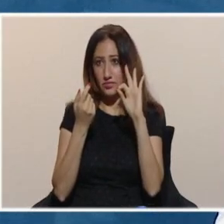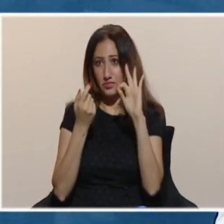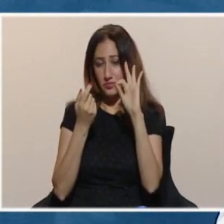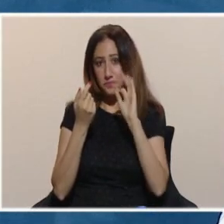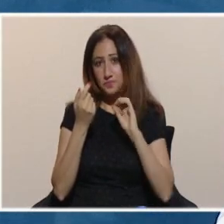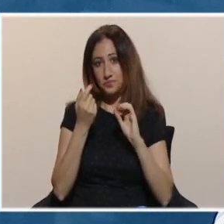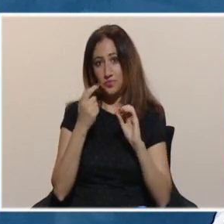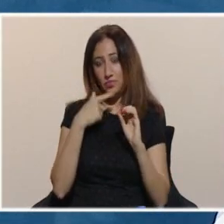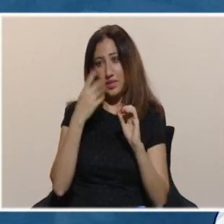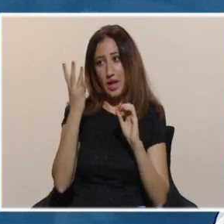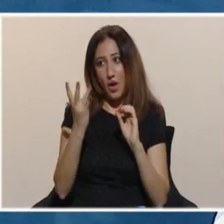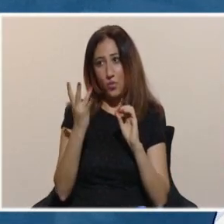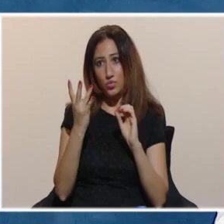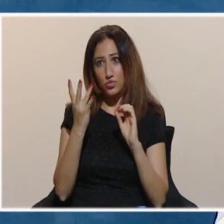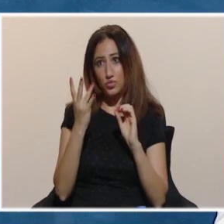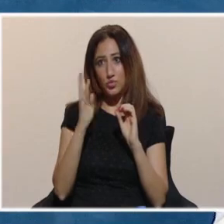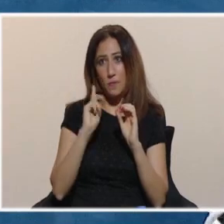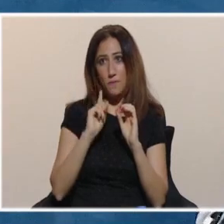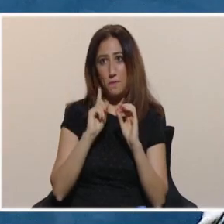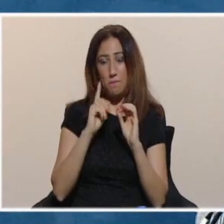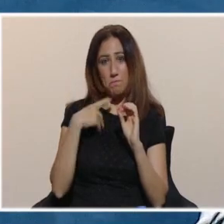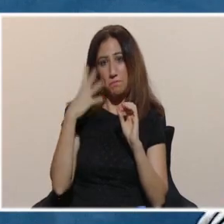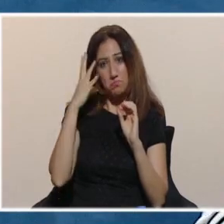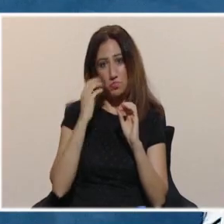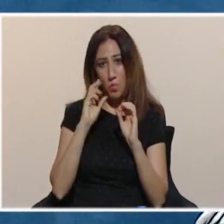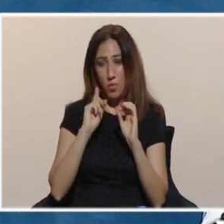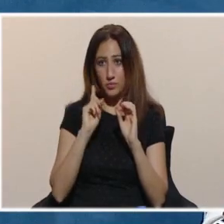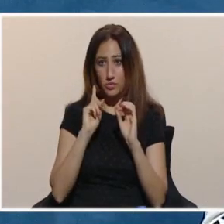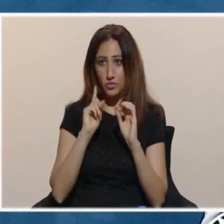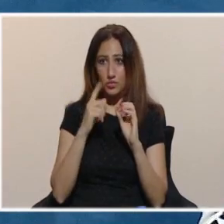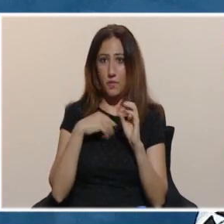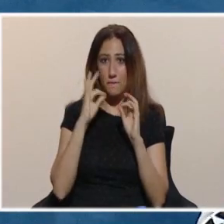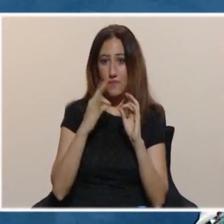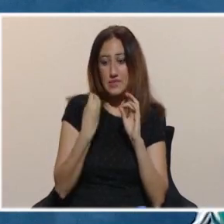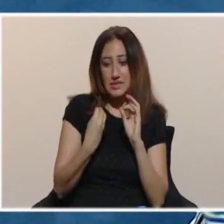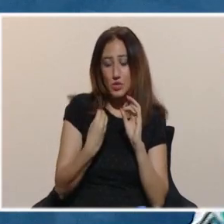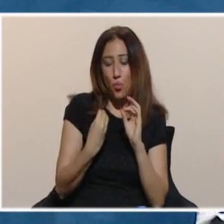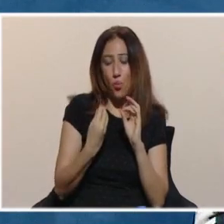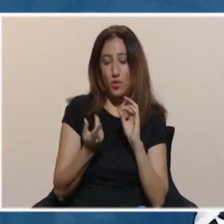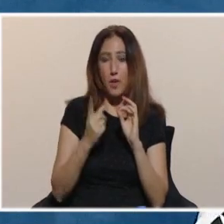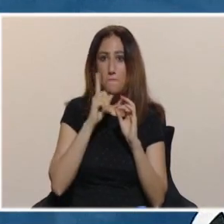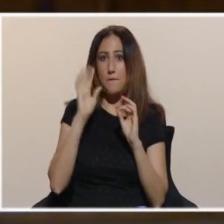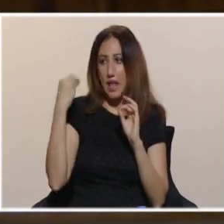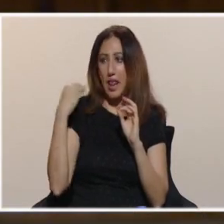هو كان في الوقت ده ما كانش كان ينفع، يعني كان المفروض الواحد يستنى شويه. بس هي مامي كانت، ما كانش جواز عن حب؟